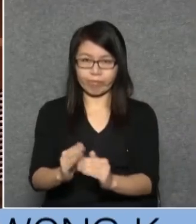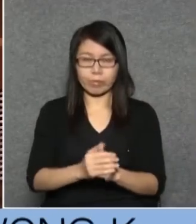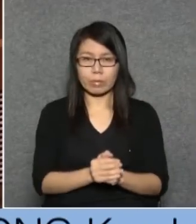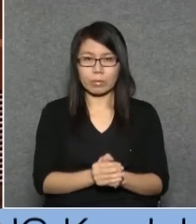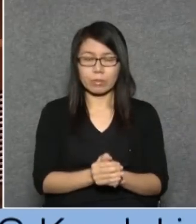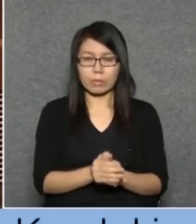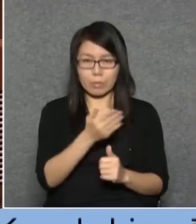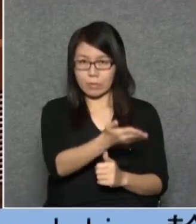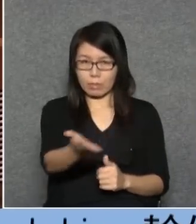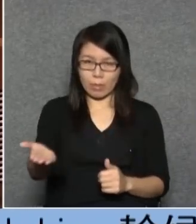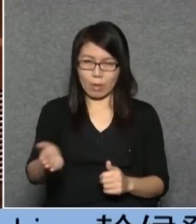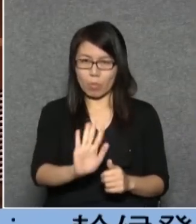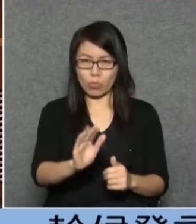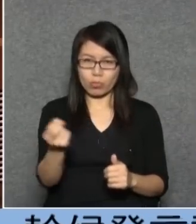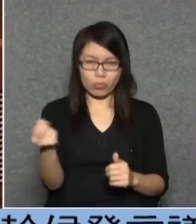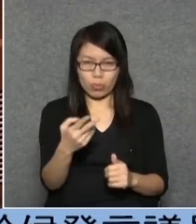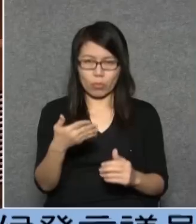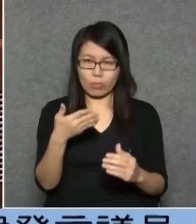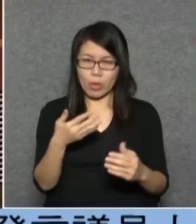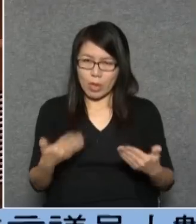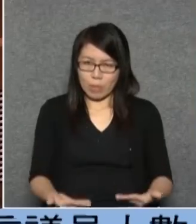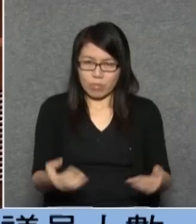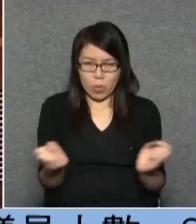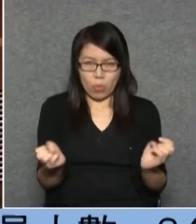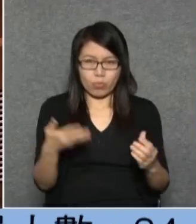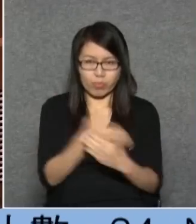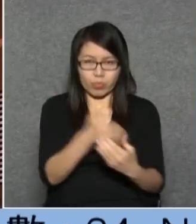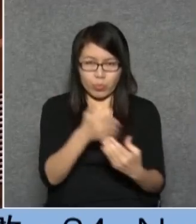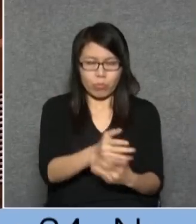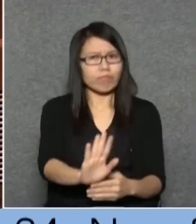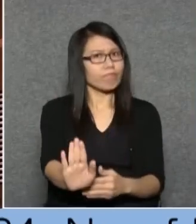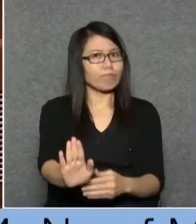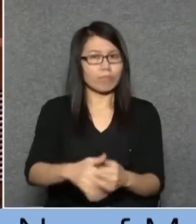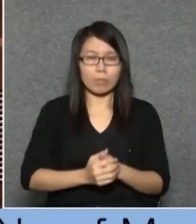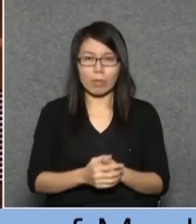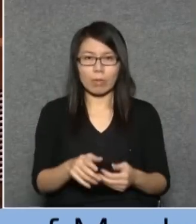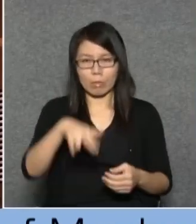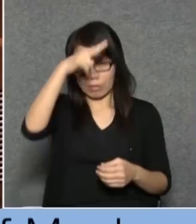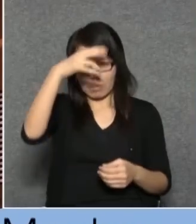请大家咧唔好再打断呢个会议嘅进程。行政长官，